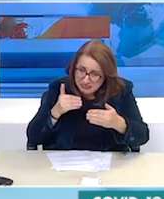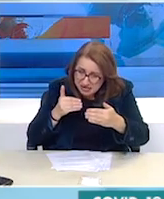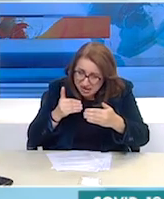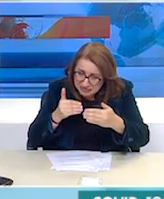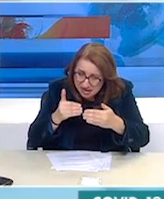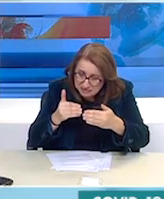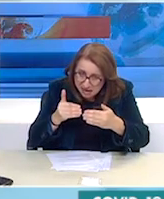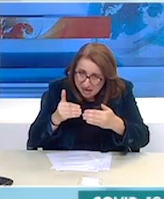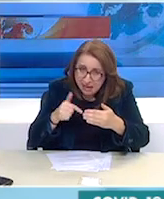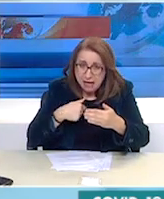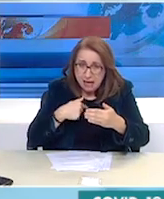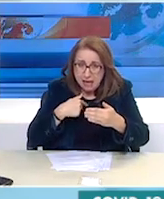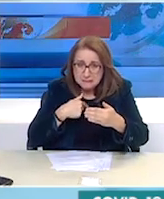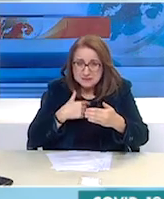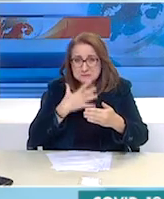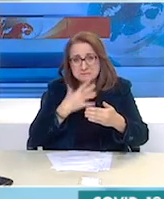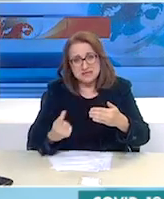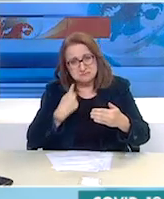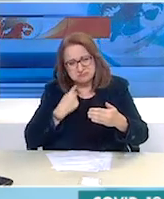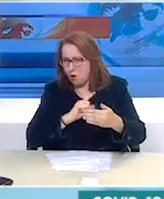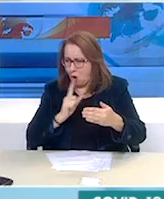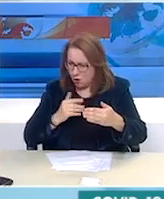σπίτι, βγαίνουμε νικητές. Σας ευχαριστώ.